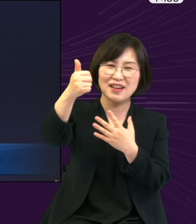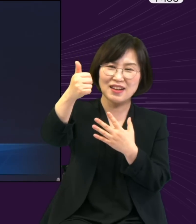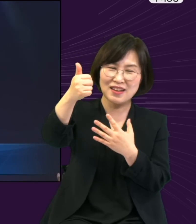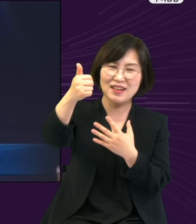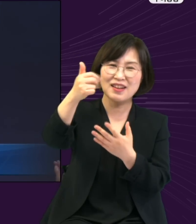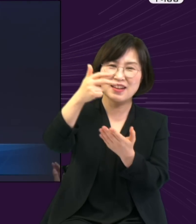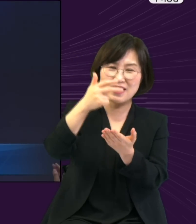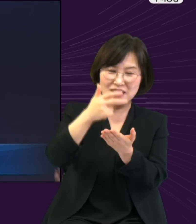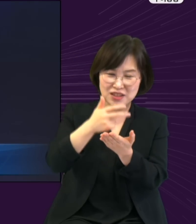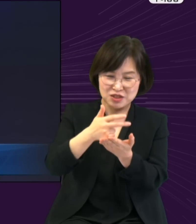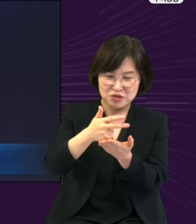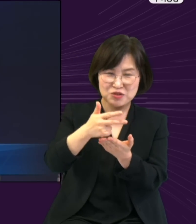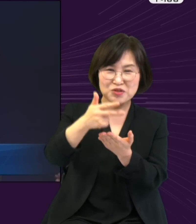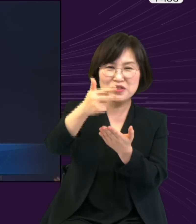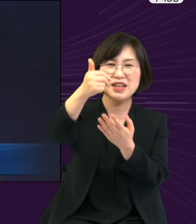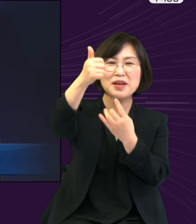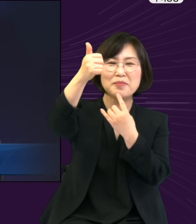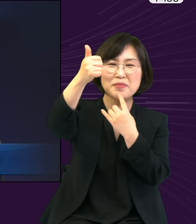주님만